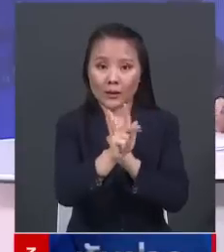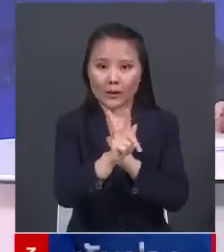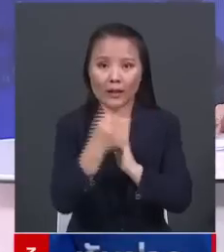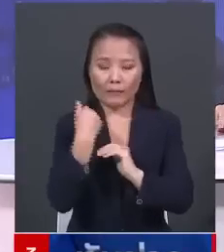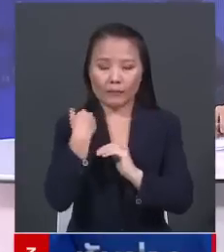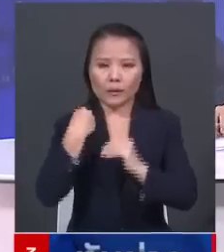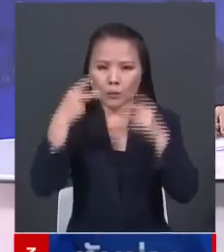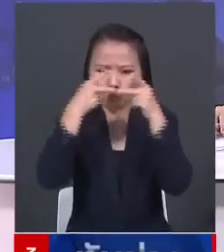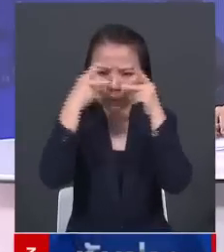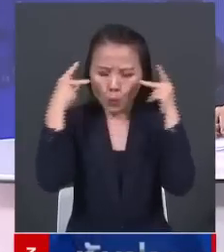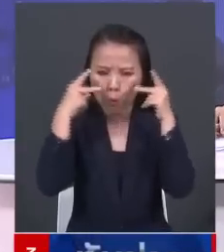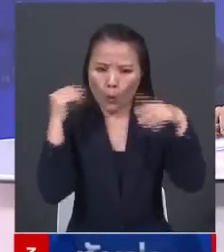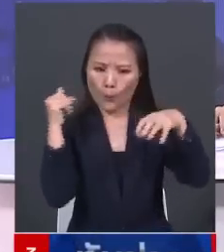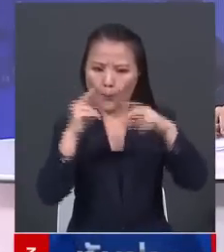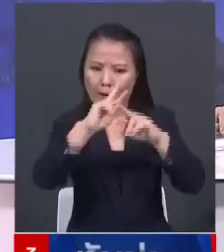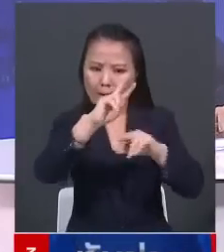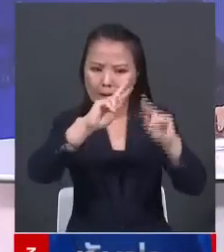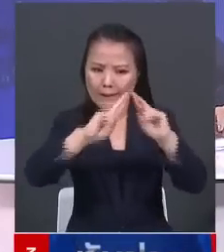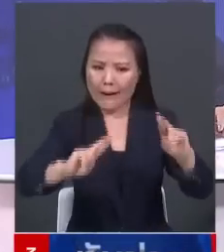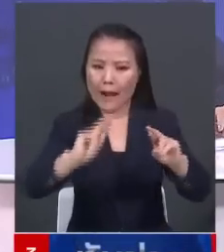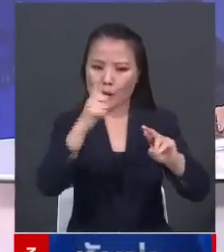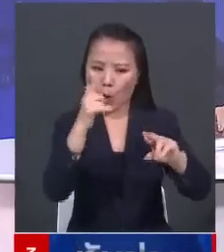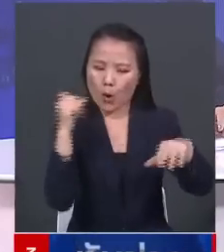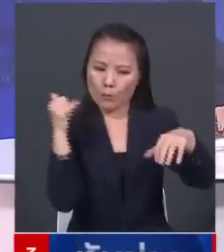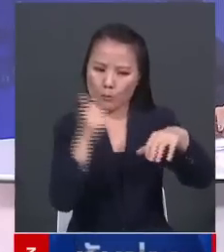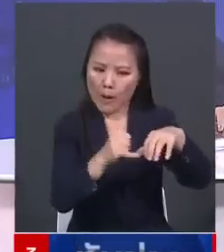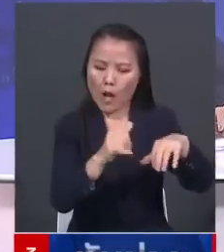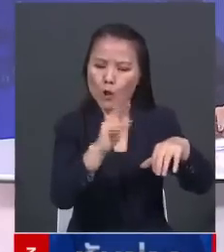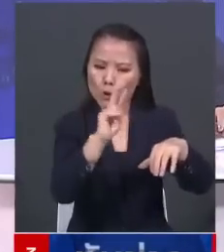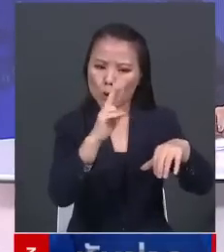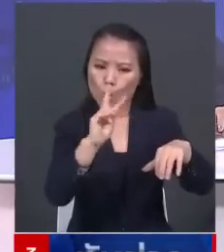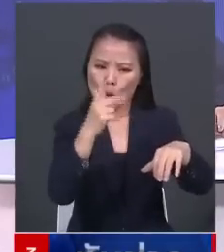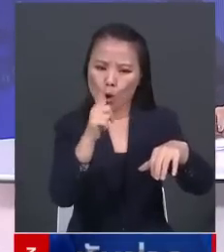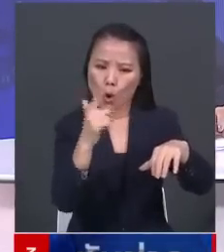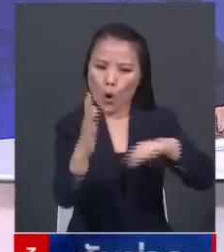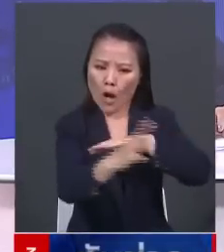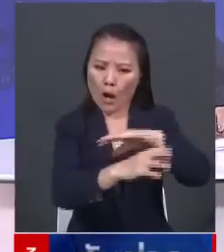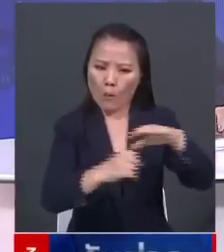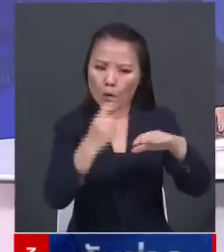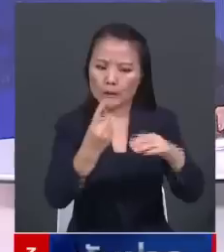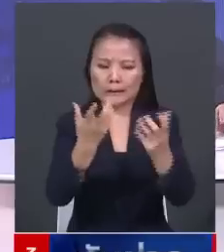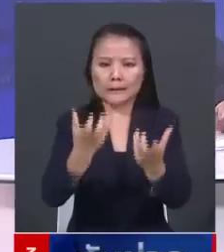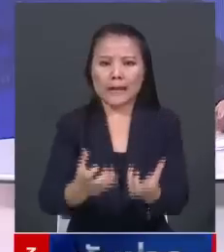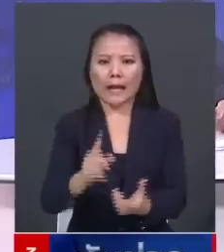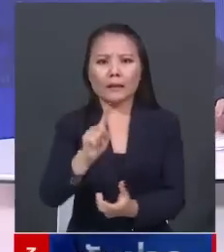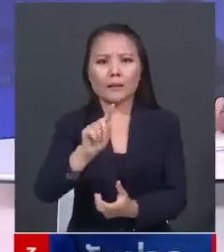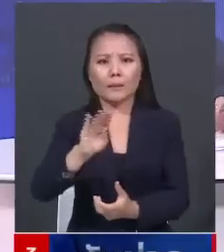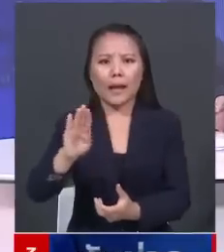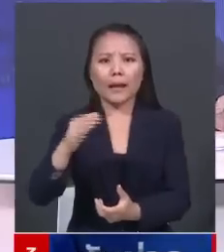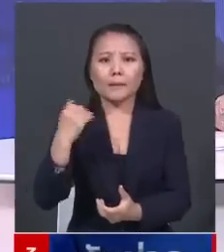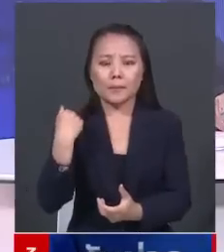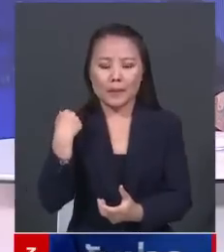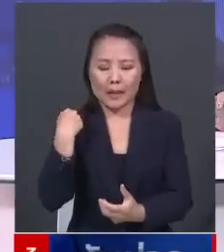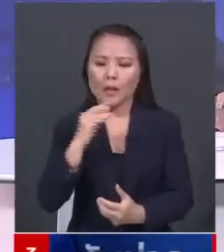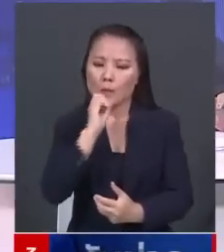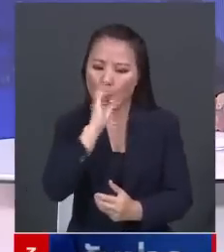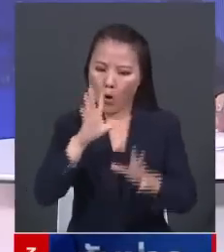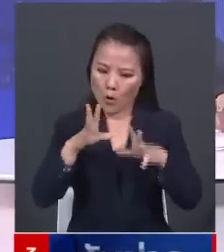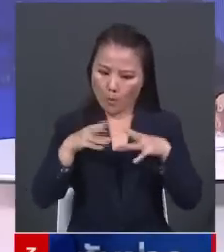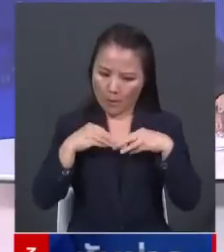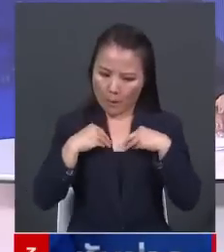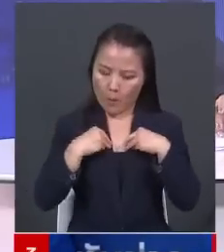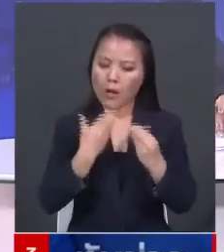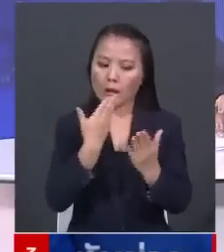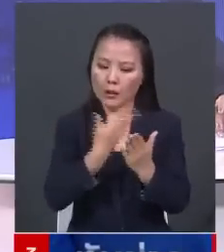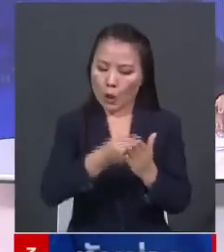มีคนร้ายบุกเข้าไปในร้านทองนะคะแล้วก็ไปชิงทอง1เส้นน้ำหนัก1บาทคือสารภาพนะบอกว่าจะเอา